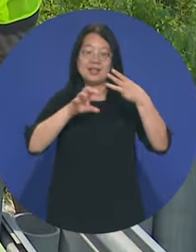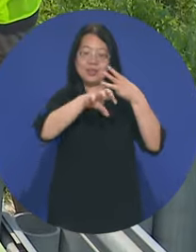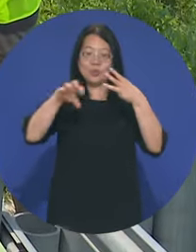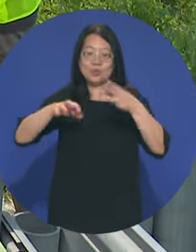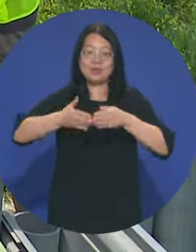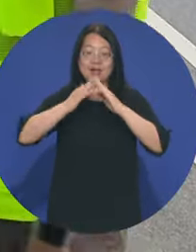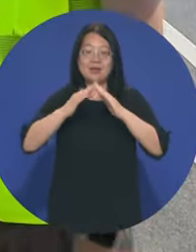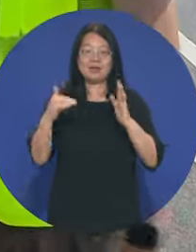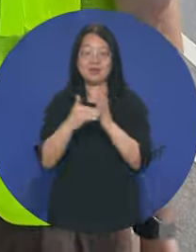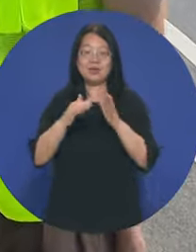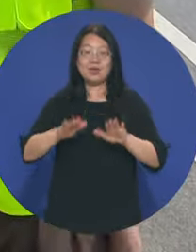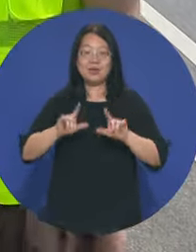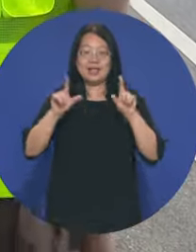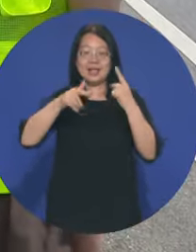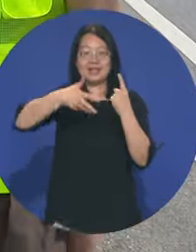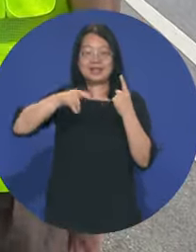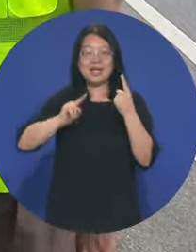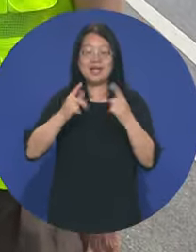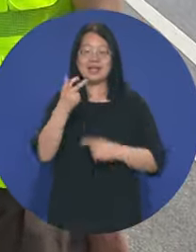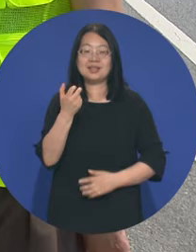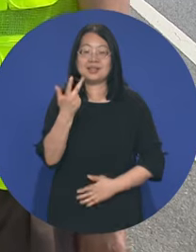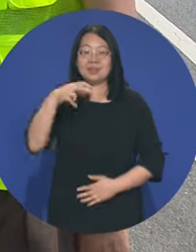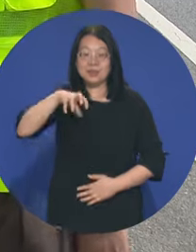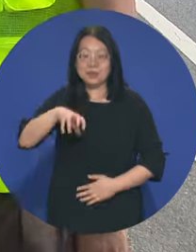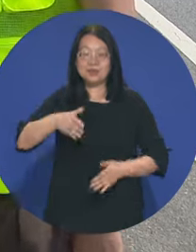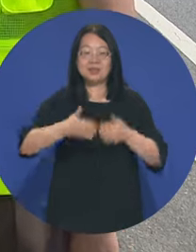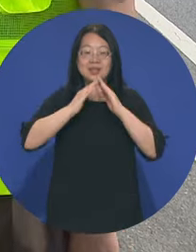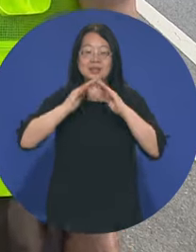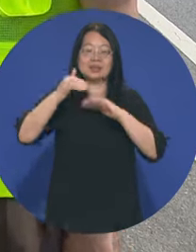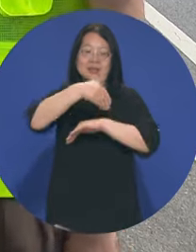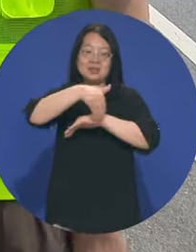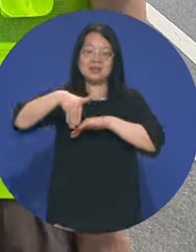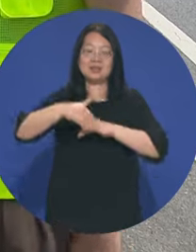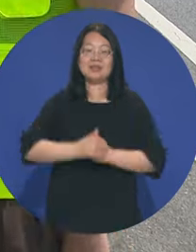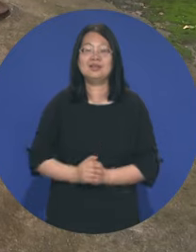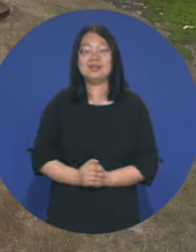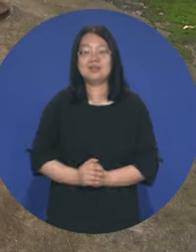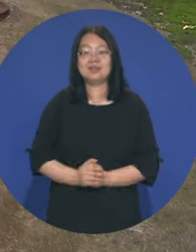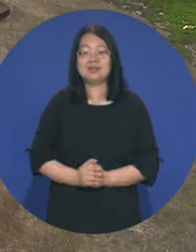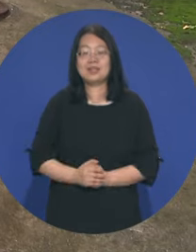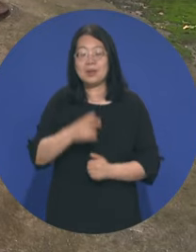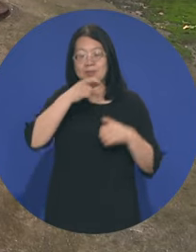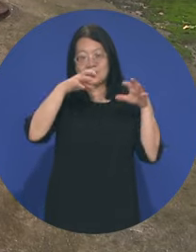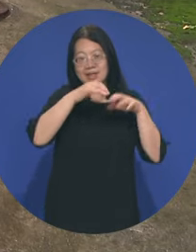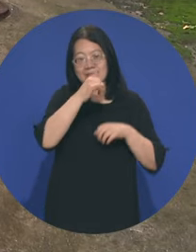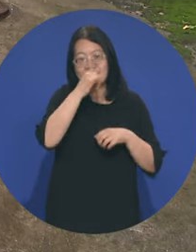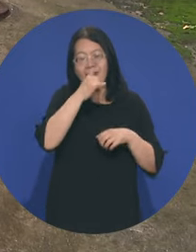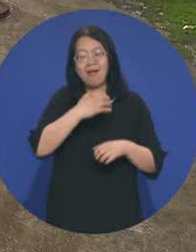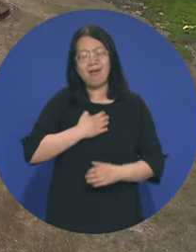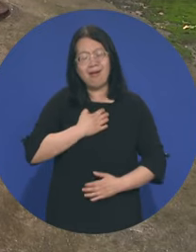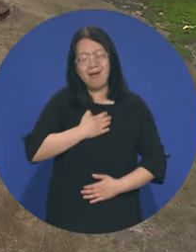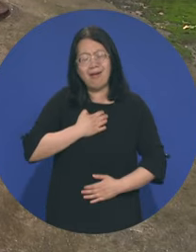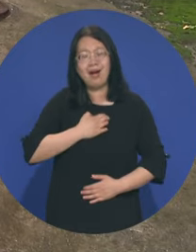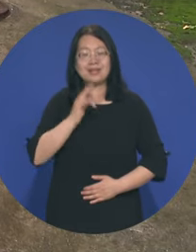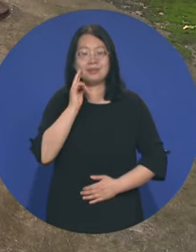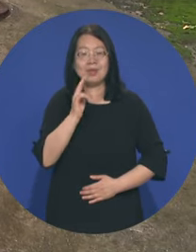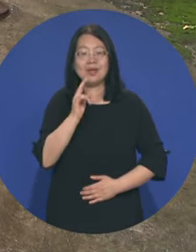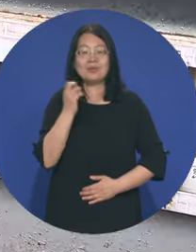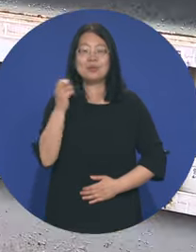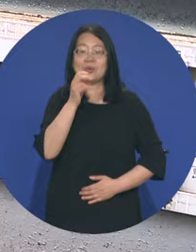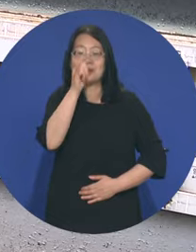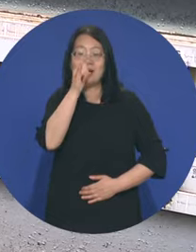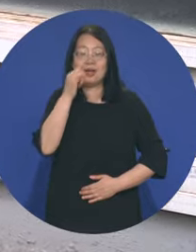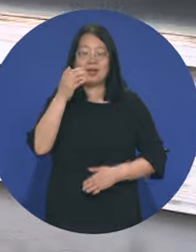설치를 마쳤으며 올해 1차로 77곳에 설치할 방침입니다. 비가 내리면 근심이 쌓이는 곳은 또